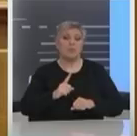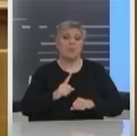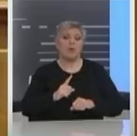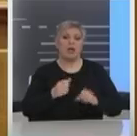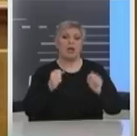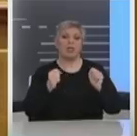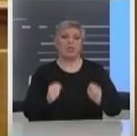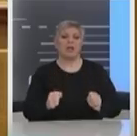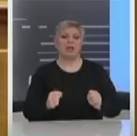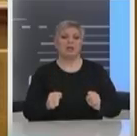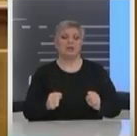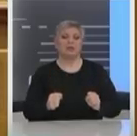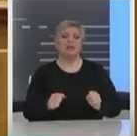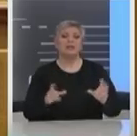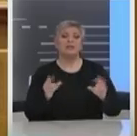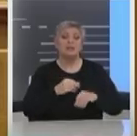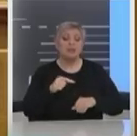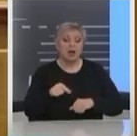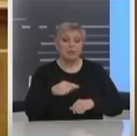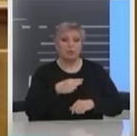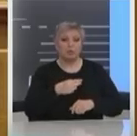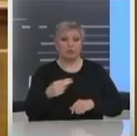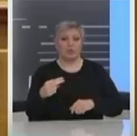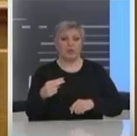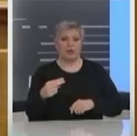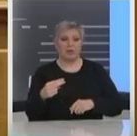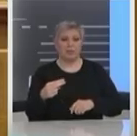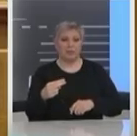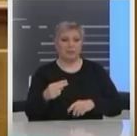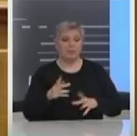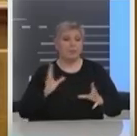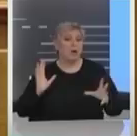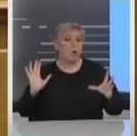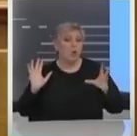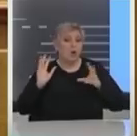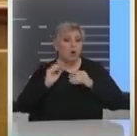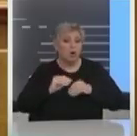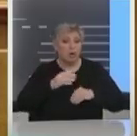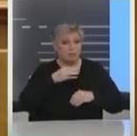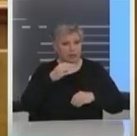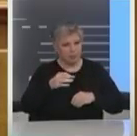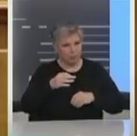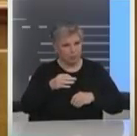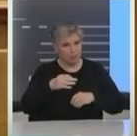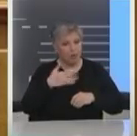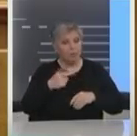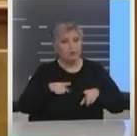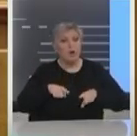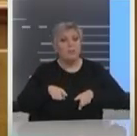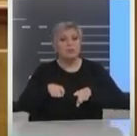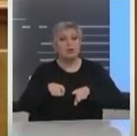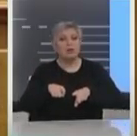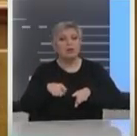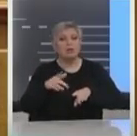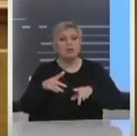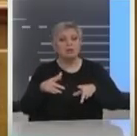θέσης για το ζήτημα αυτό. Όλα αυτά ενώ παρακολουθούμε, προσέξτε, τον κύριο Καμένο,